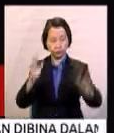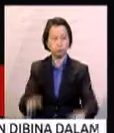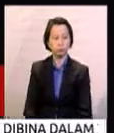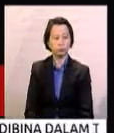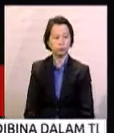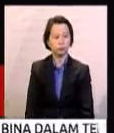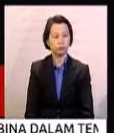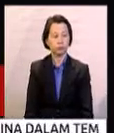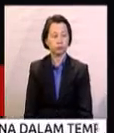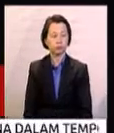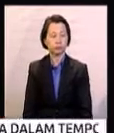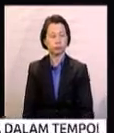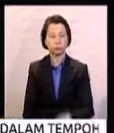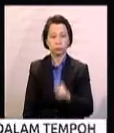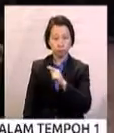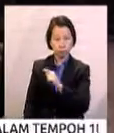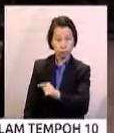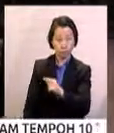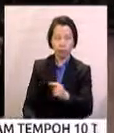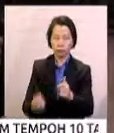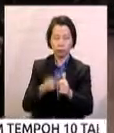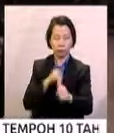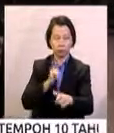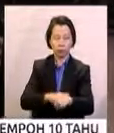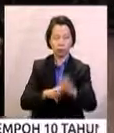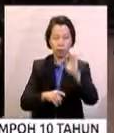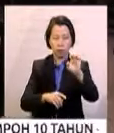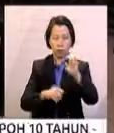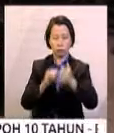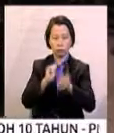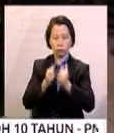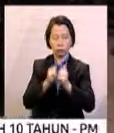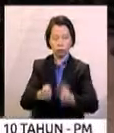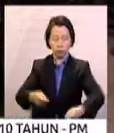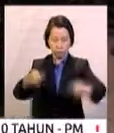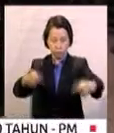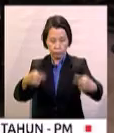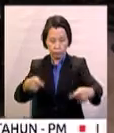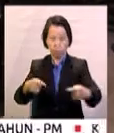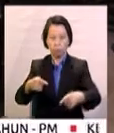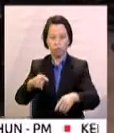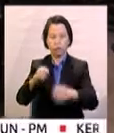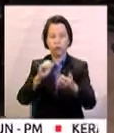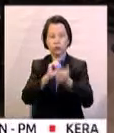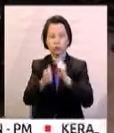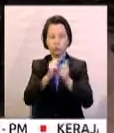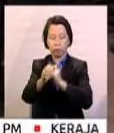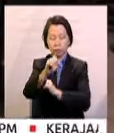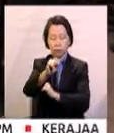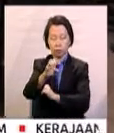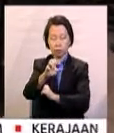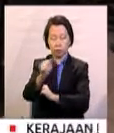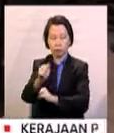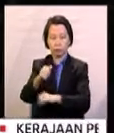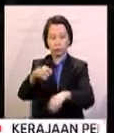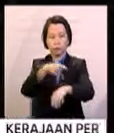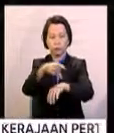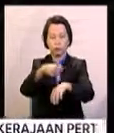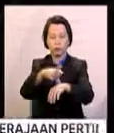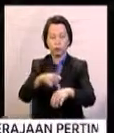Malaysia ini merupakan jurung kali e sukan dipertandingkan di sukan Filipina dengan menawarkan enam pingat